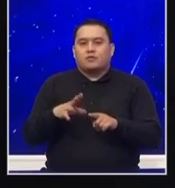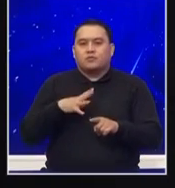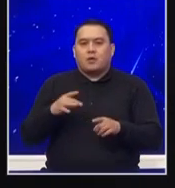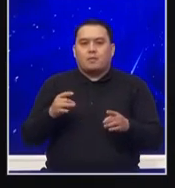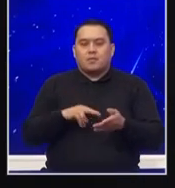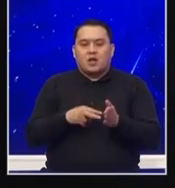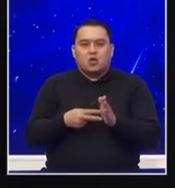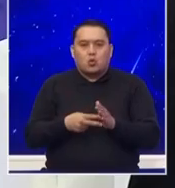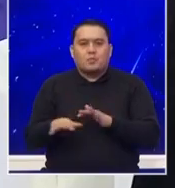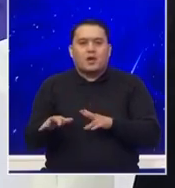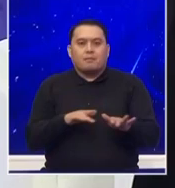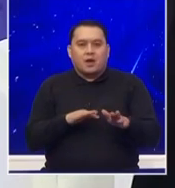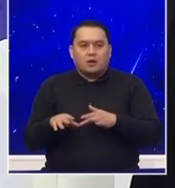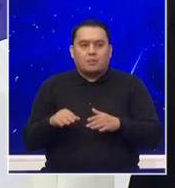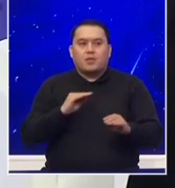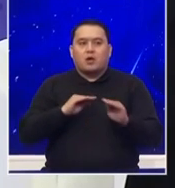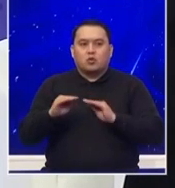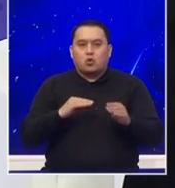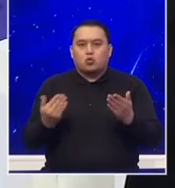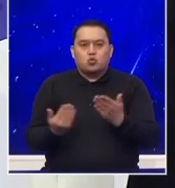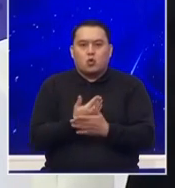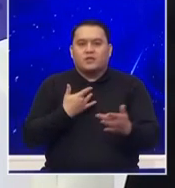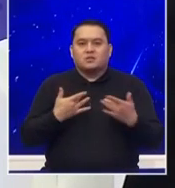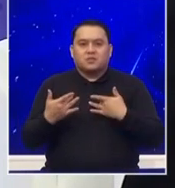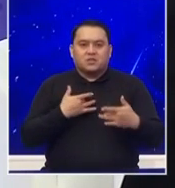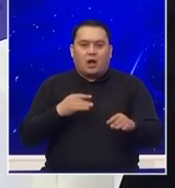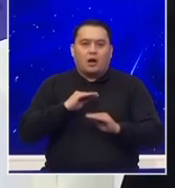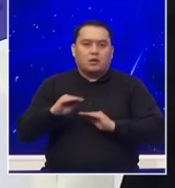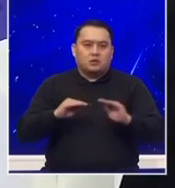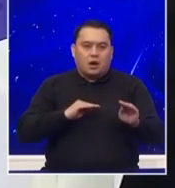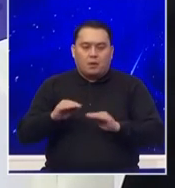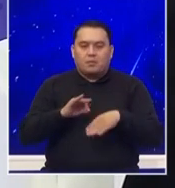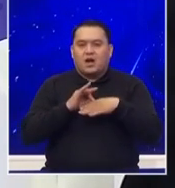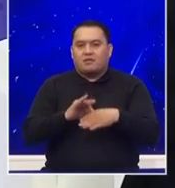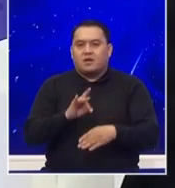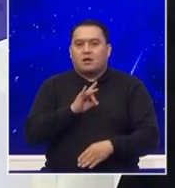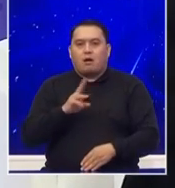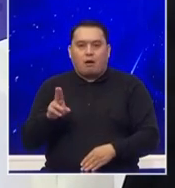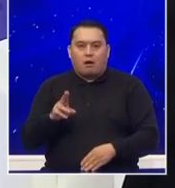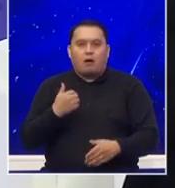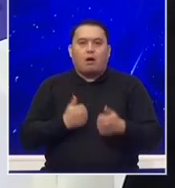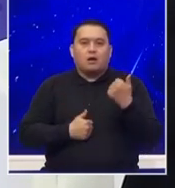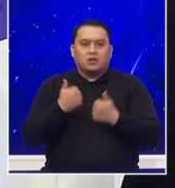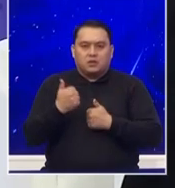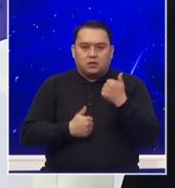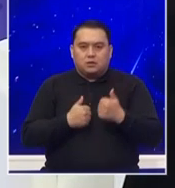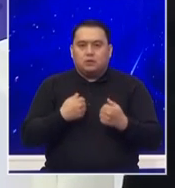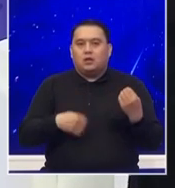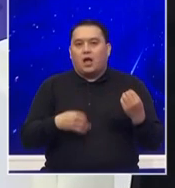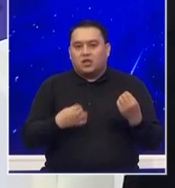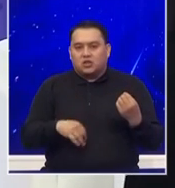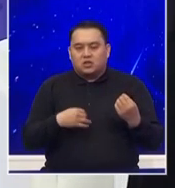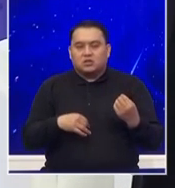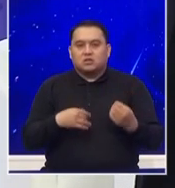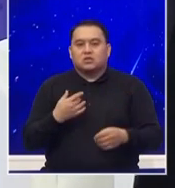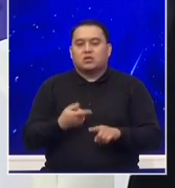Также запланирована постановка новых спектаклей, проведение республиканского айтыс Жамбыл